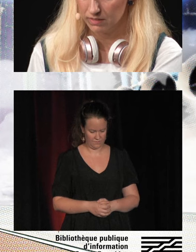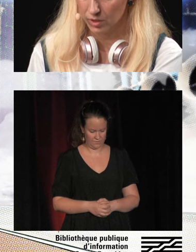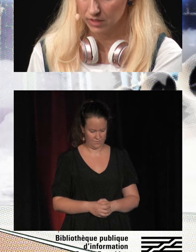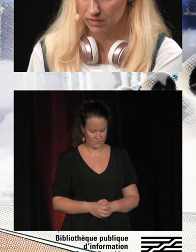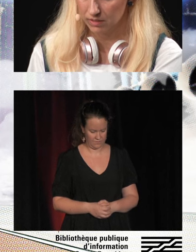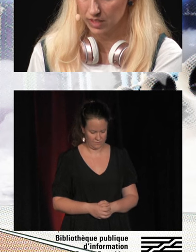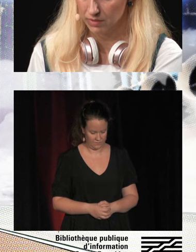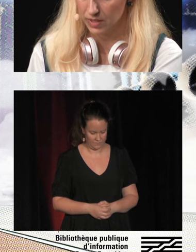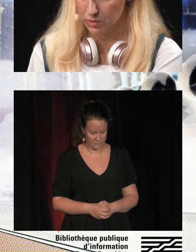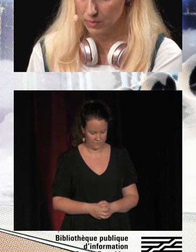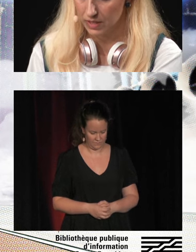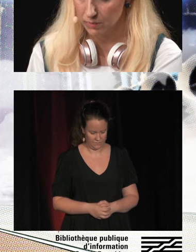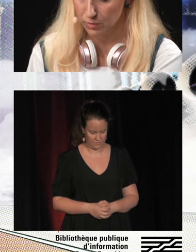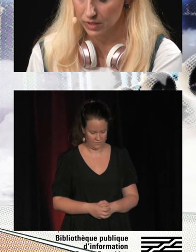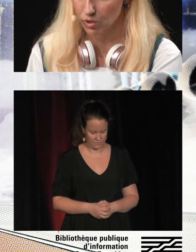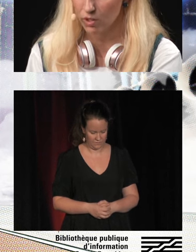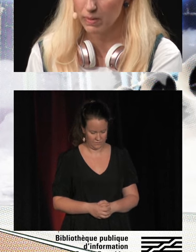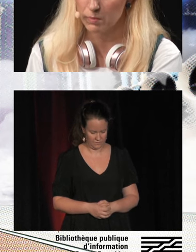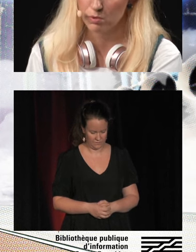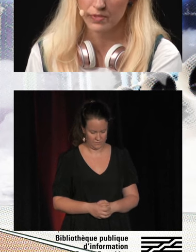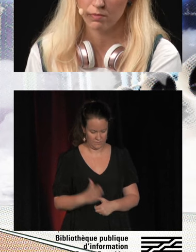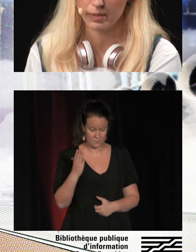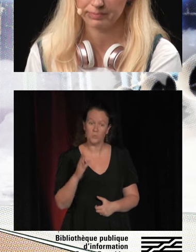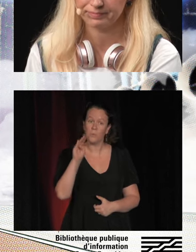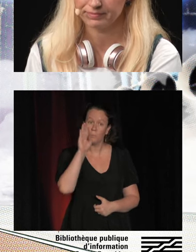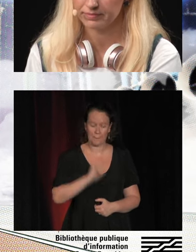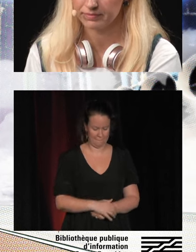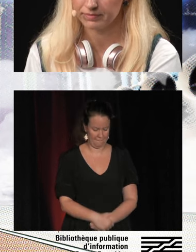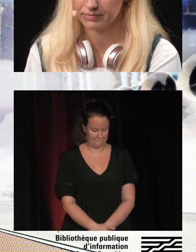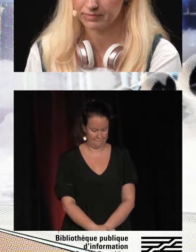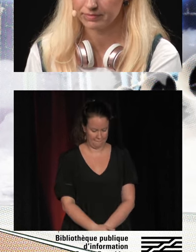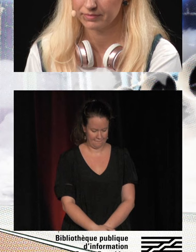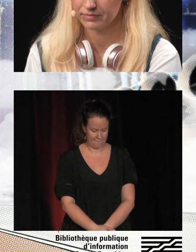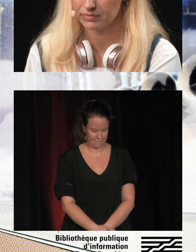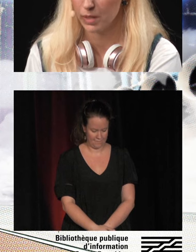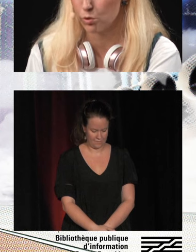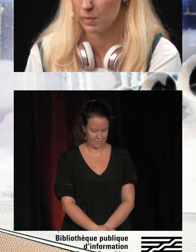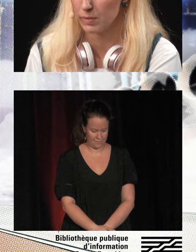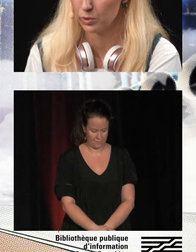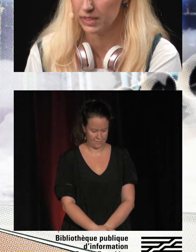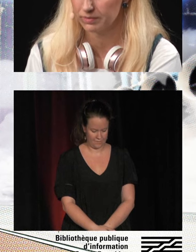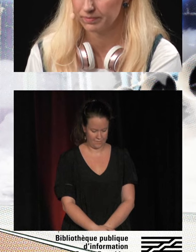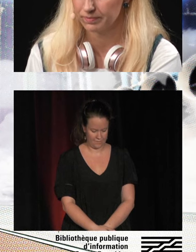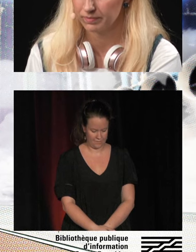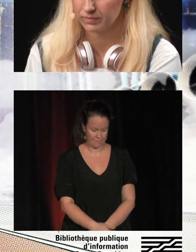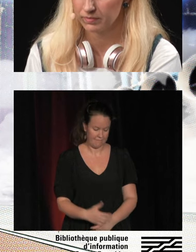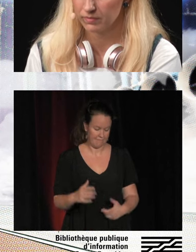Ah, ok. Allez, viens s'il te plaît. Il me faudrait une grande barre bleue, s'il vous plaît. Mais le jeu va pas me la